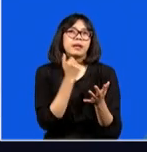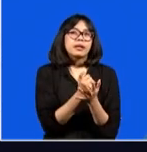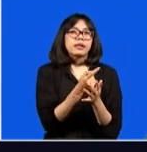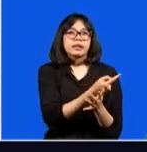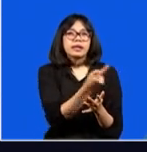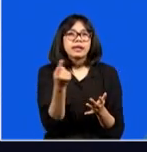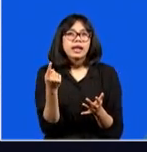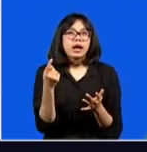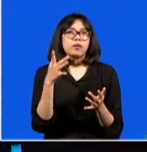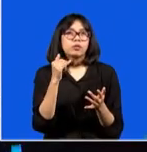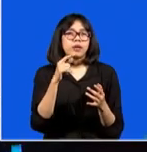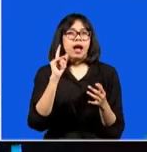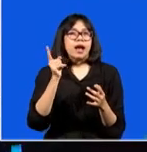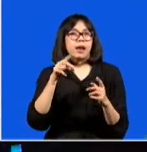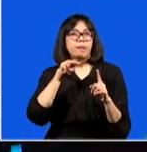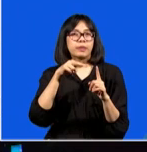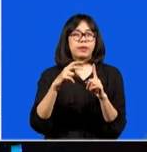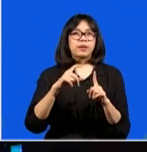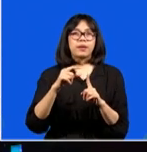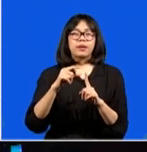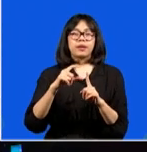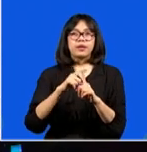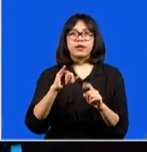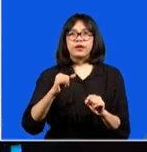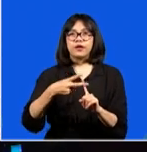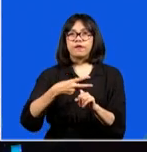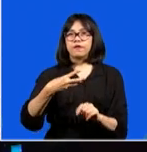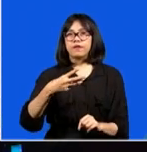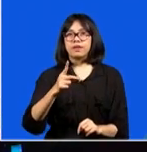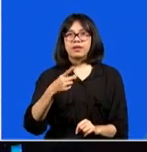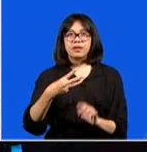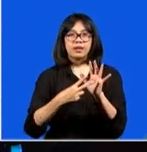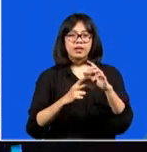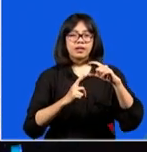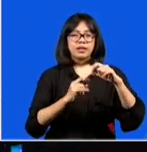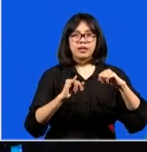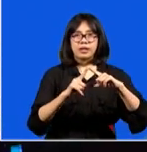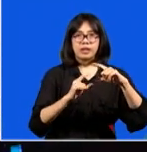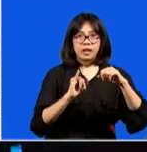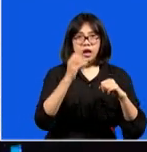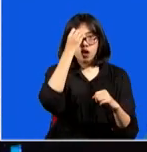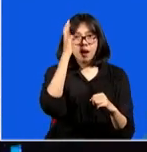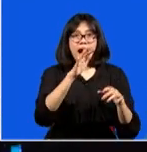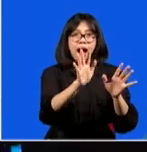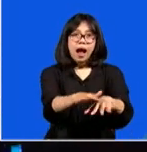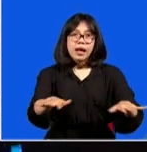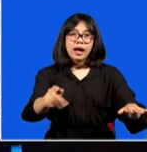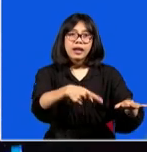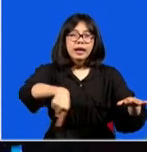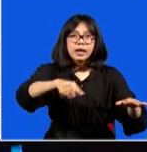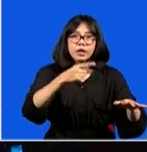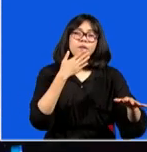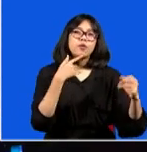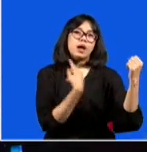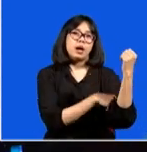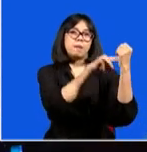paradigma diferensiasi kalau kita punya paradigma Setiap anak itu beda dan kita bisa melakukan treatment